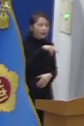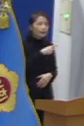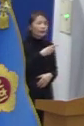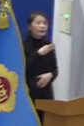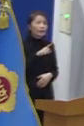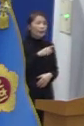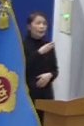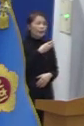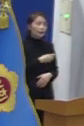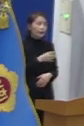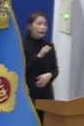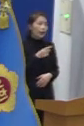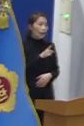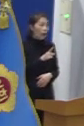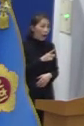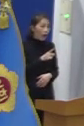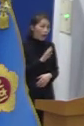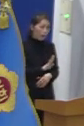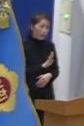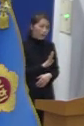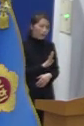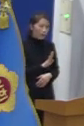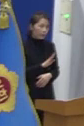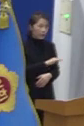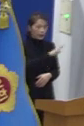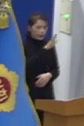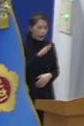천국을 본격적으로 열겠습니다.